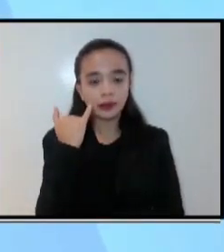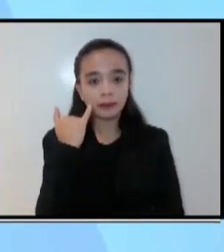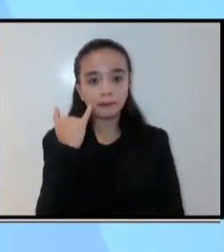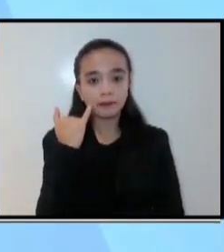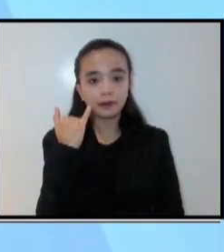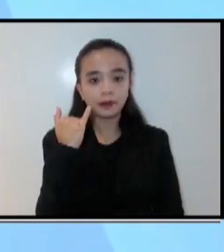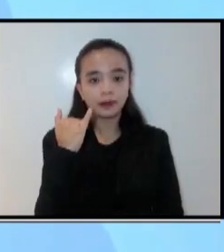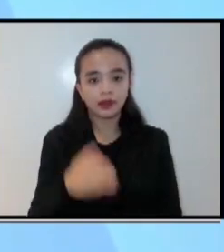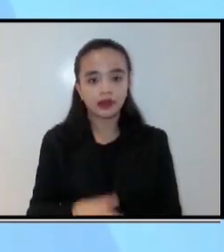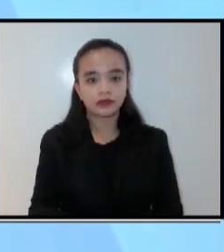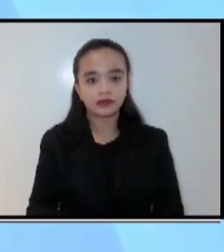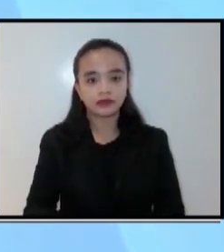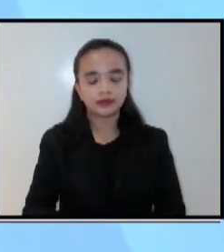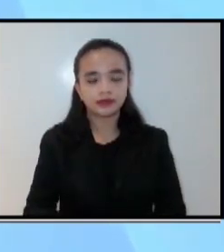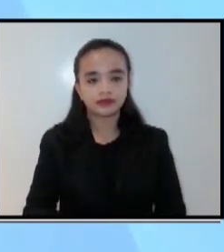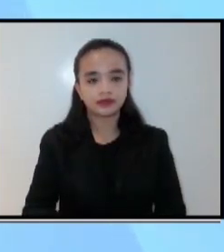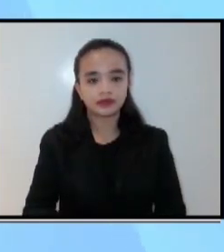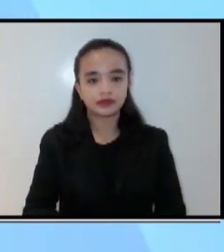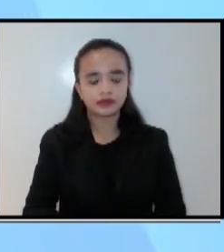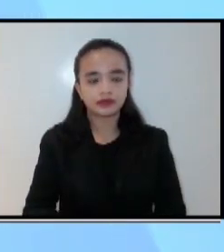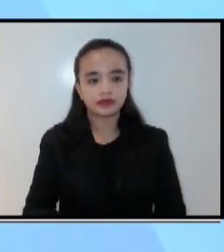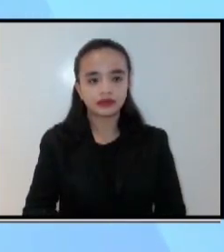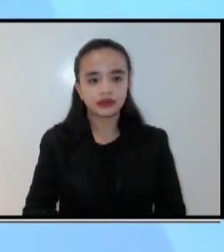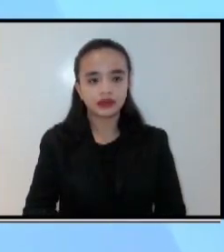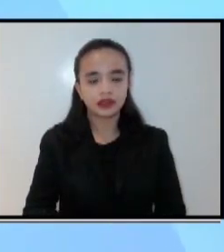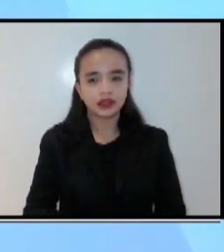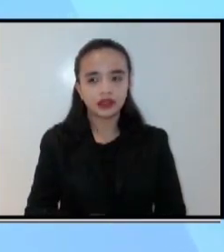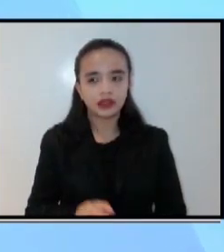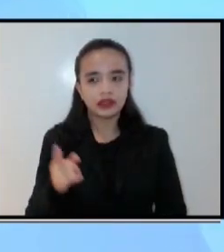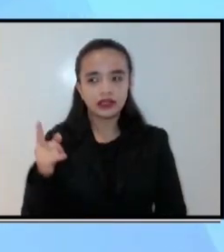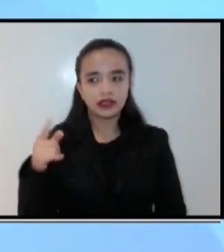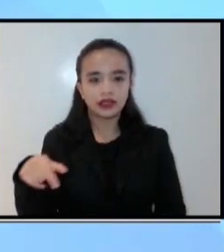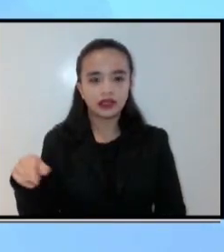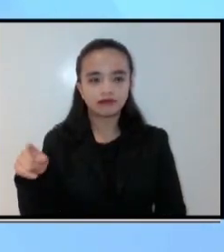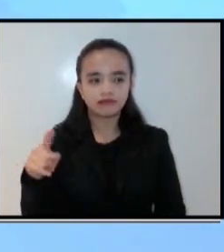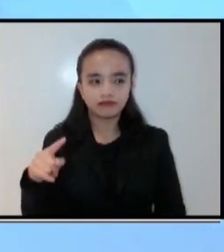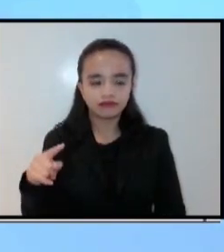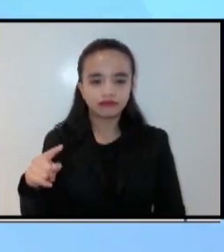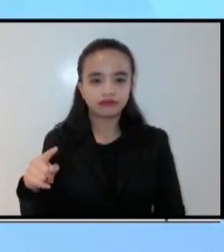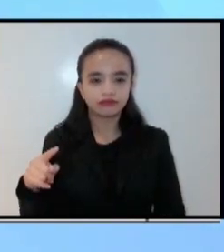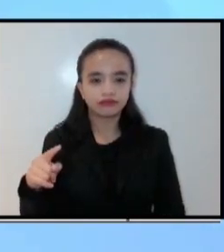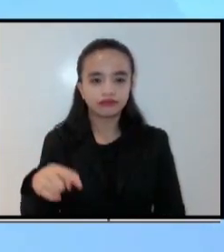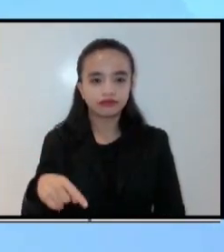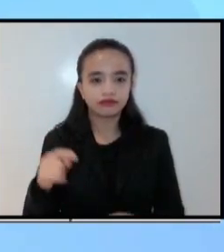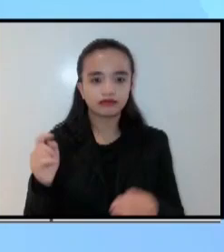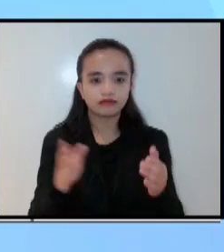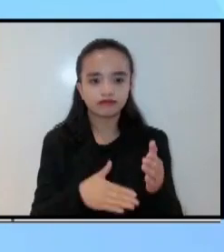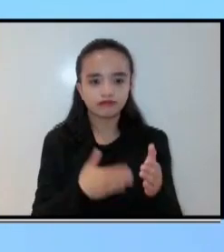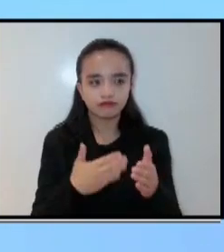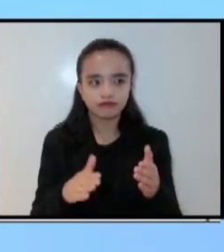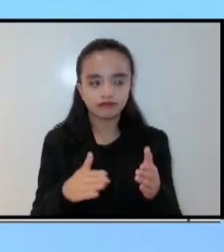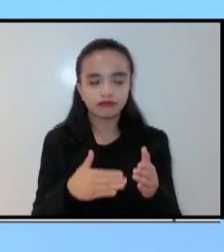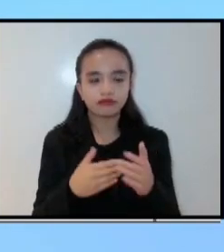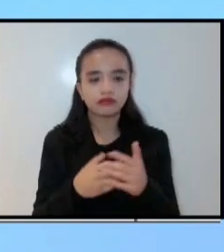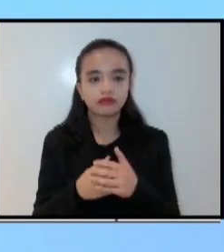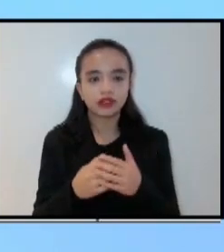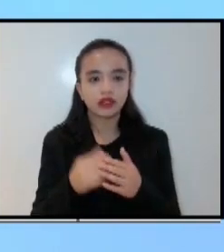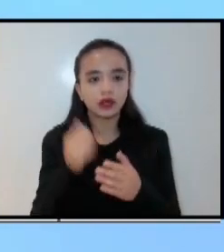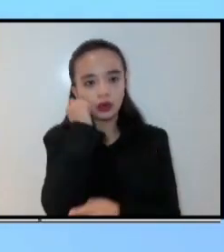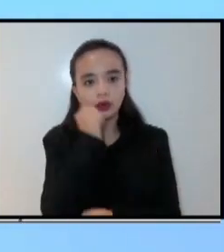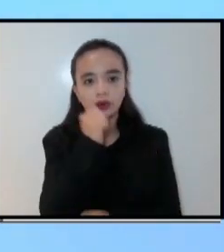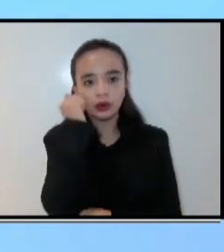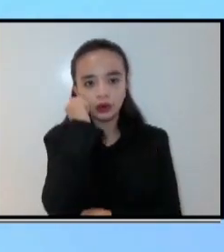na nila ako na ramdamin po yung kanta ko. Uh-oh. And then lagi ko pong i-feel yung